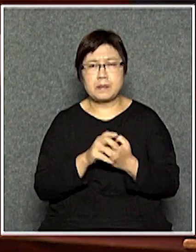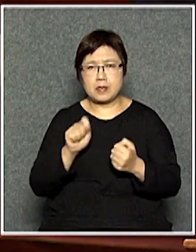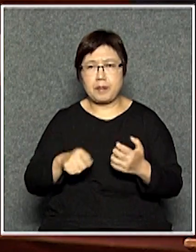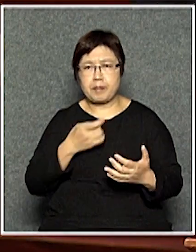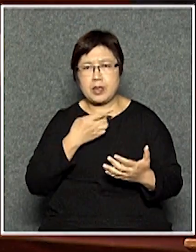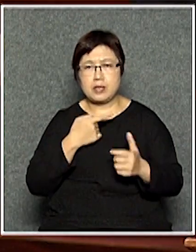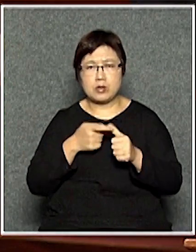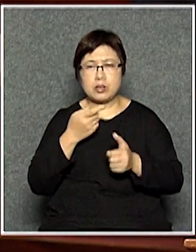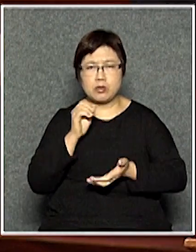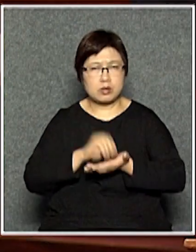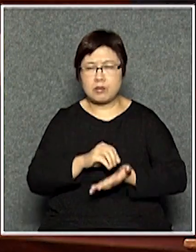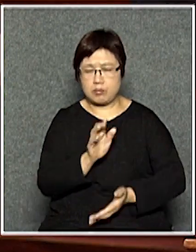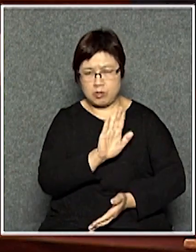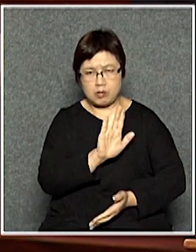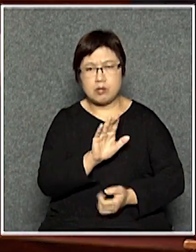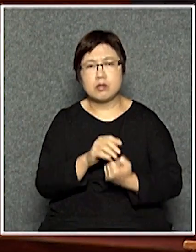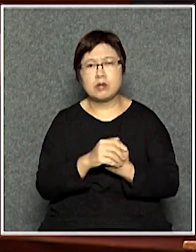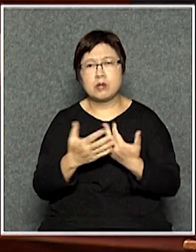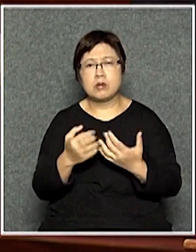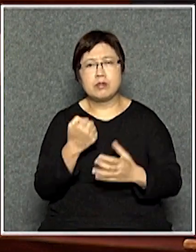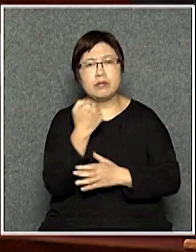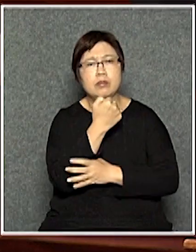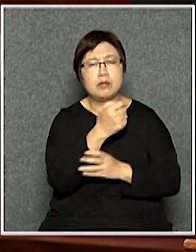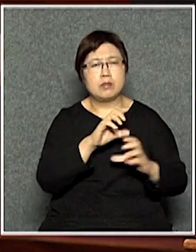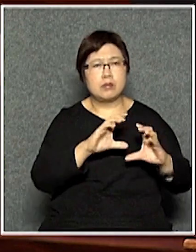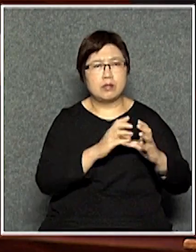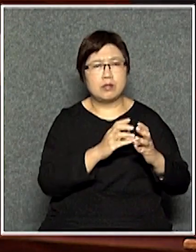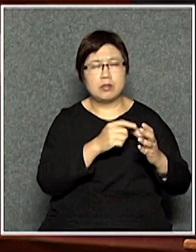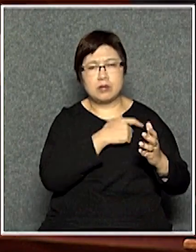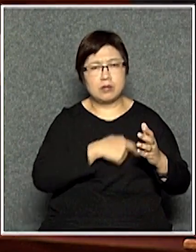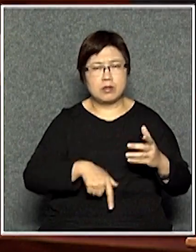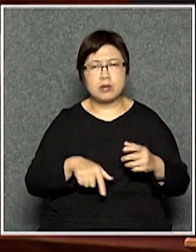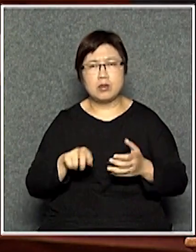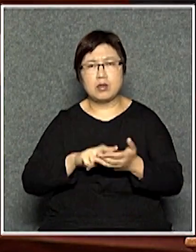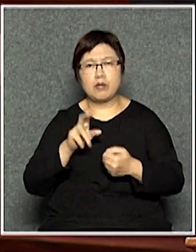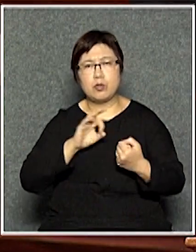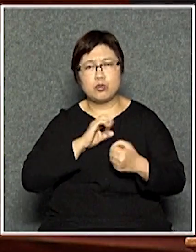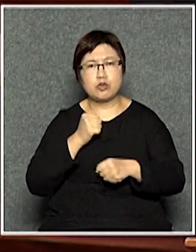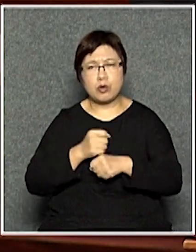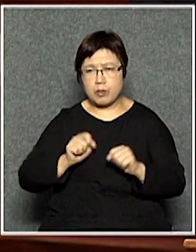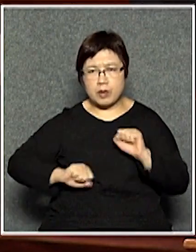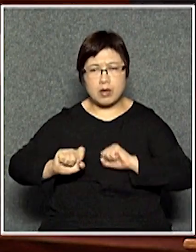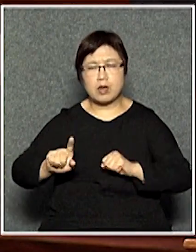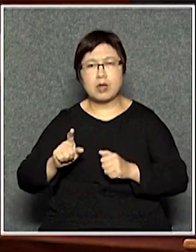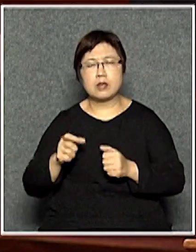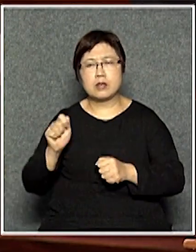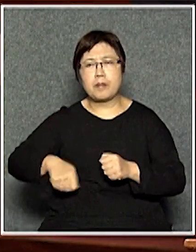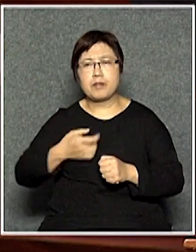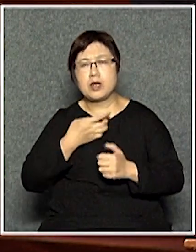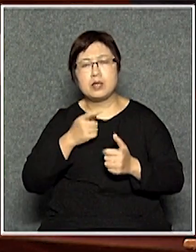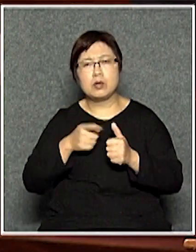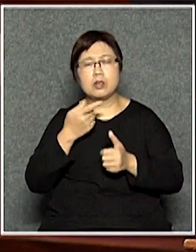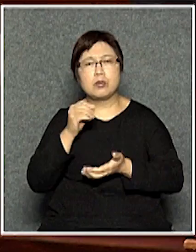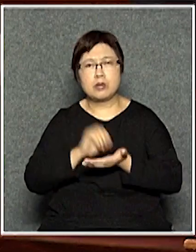判，今天反對派議員在立法會做的事就是未審先判，如果是未審先判的